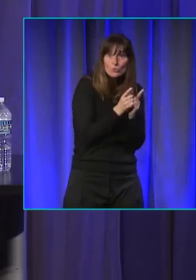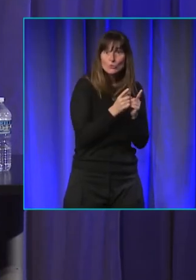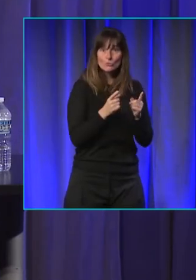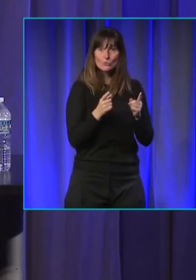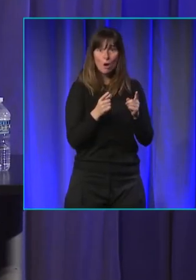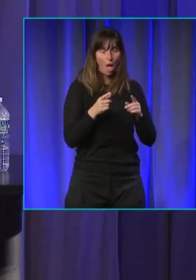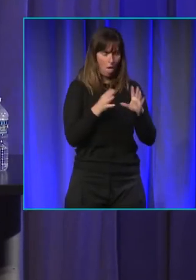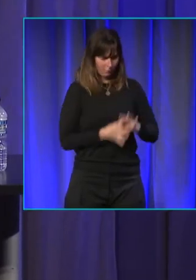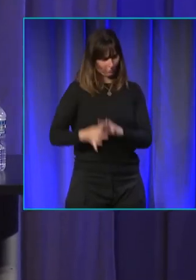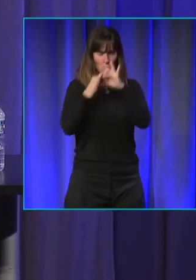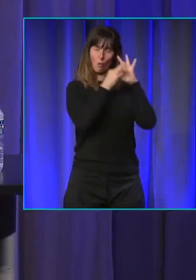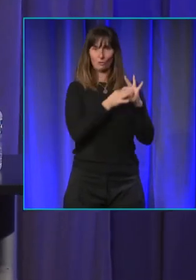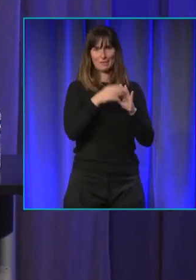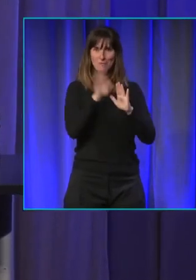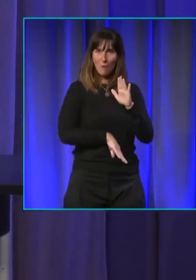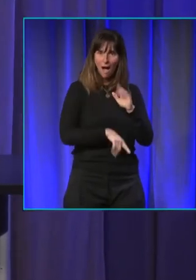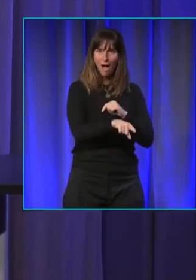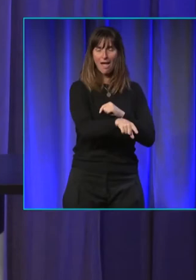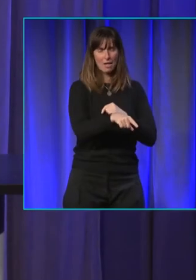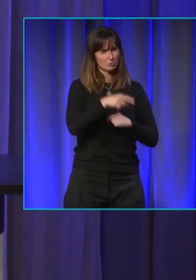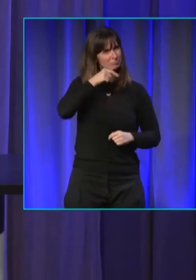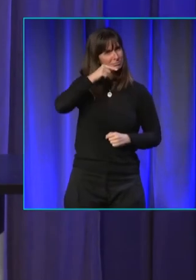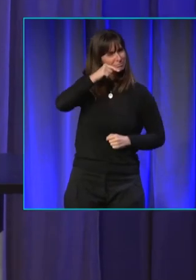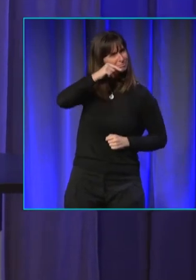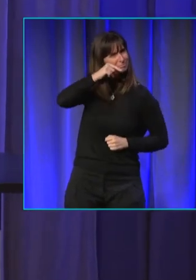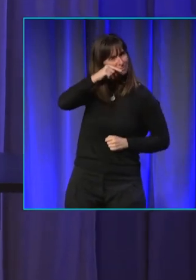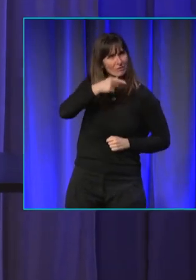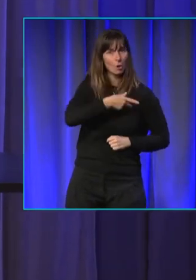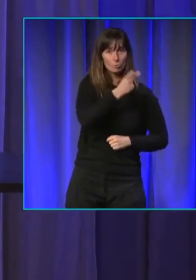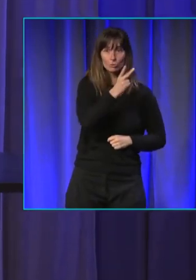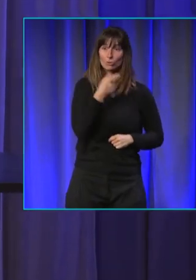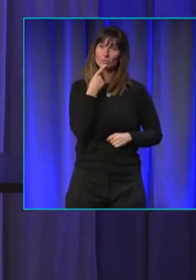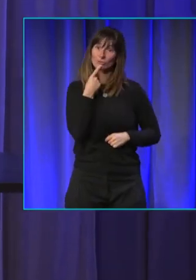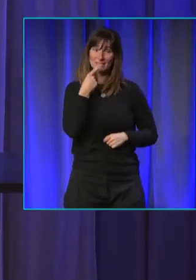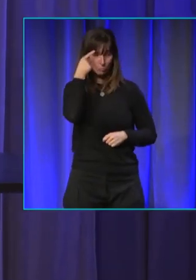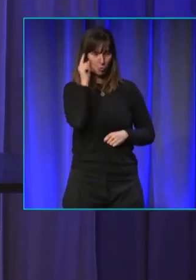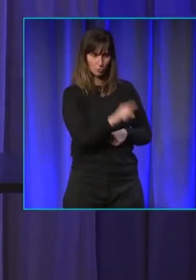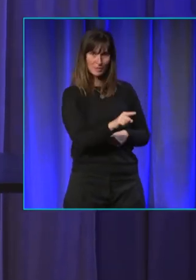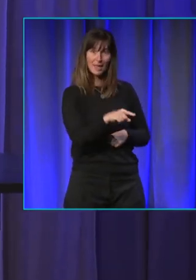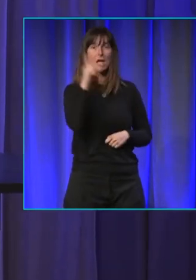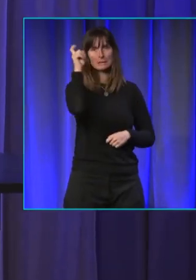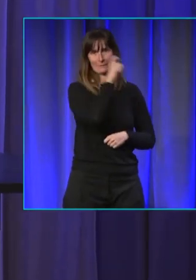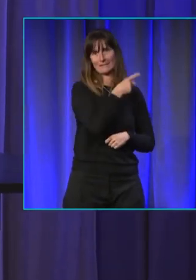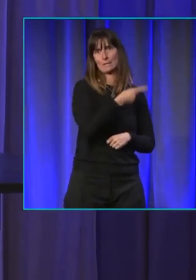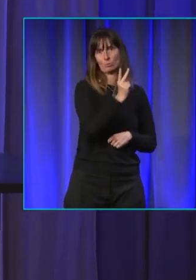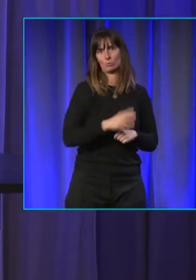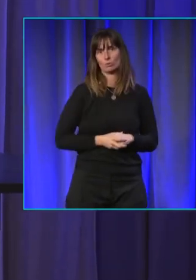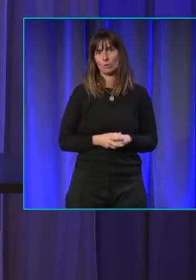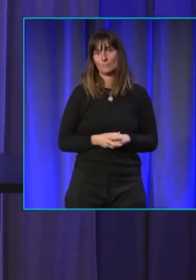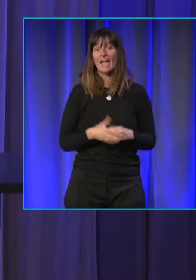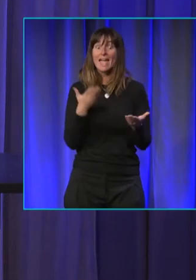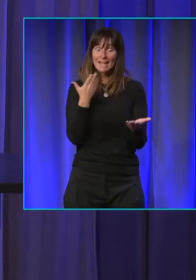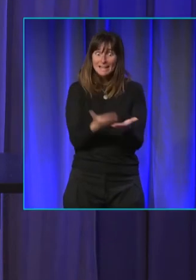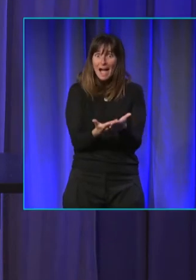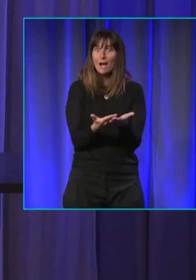bien coordonnés, ainsi de suite, le niveau de difficulté sera toujours plus élevé chez l'enfant que chez l'adulte. Donc, en fait, dans ces